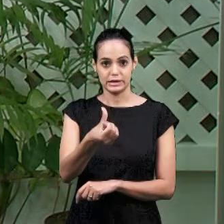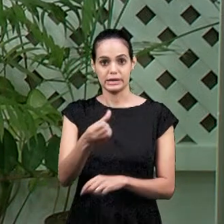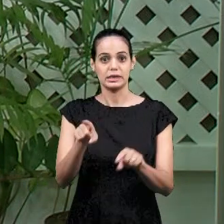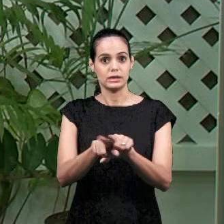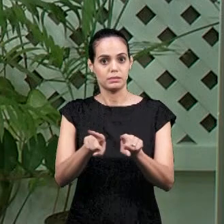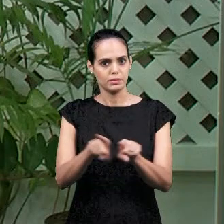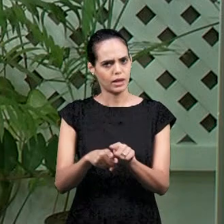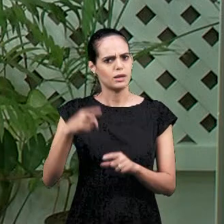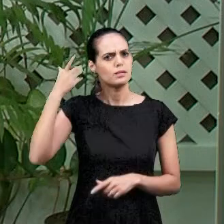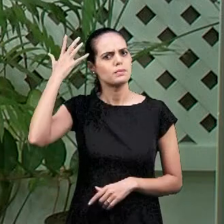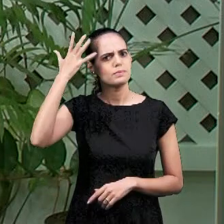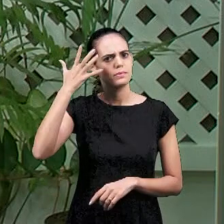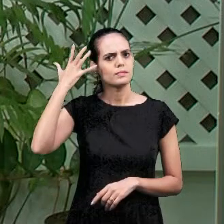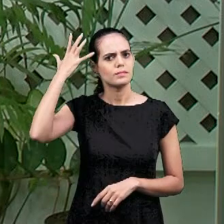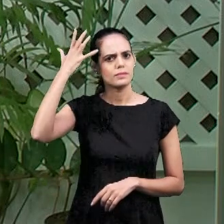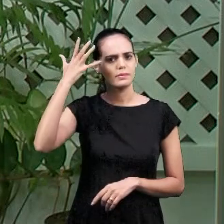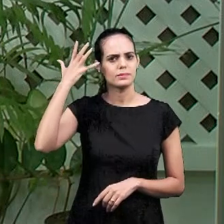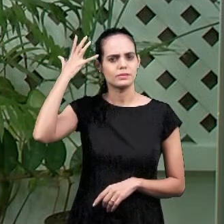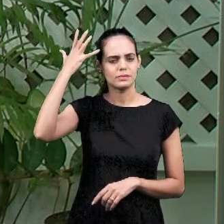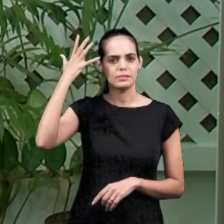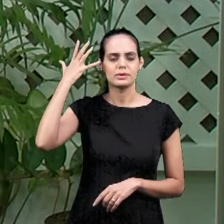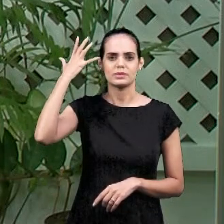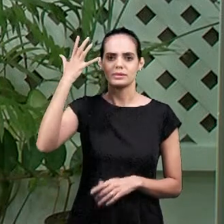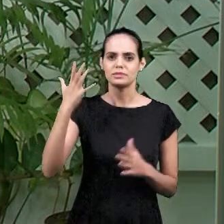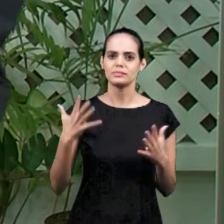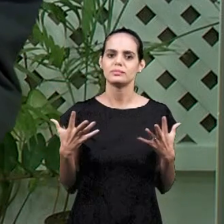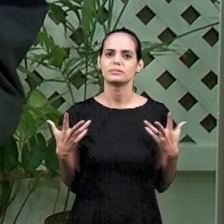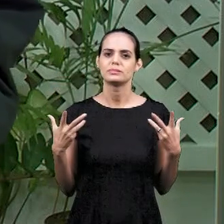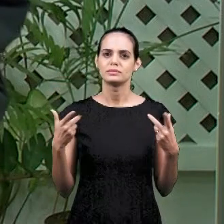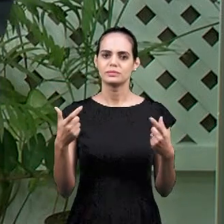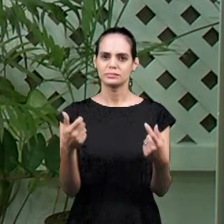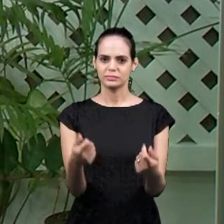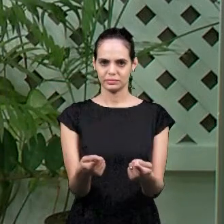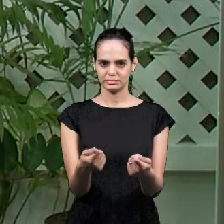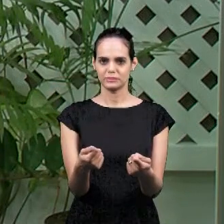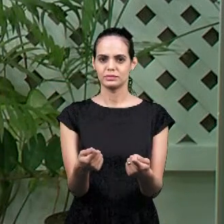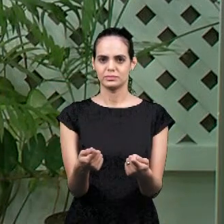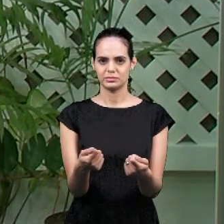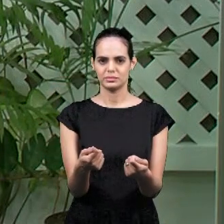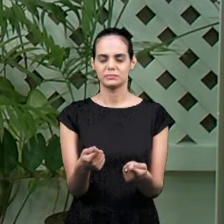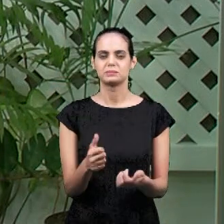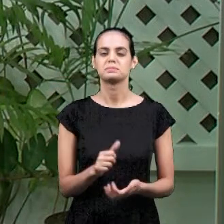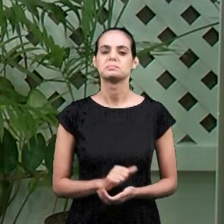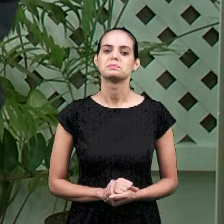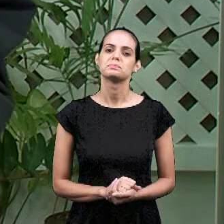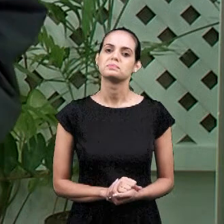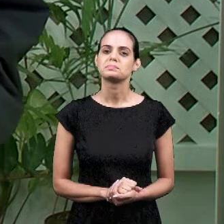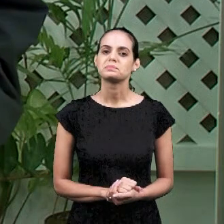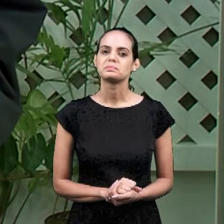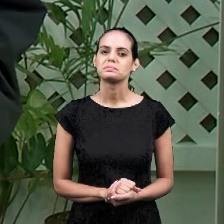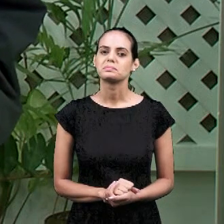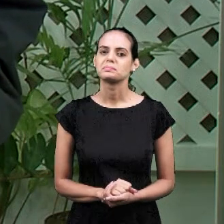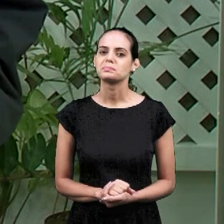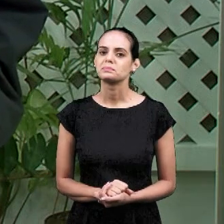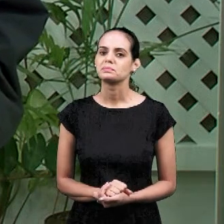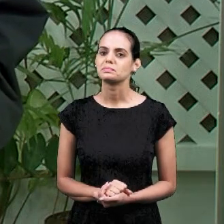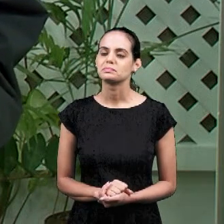Et nous avons un grand groupe des frères qui sont en condition d'apporter des messages dans tous